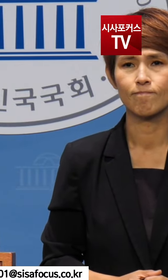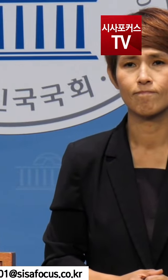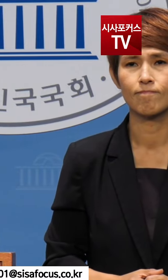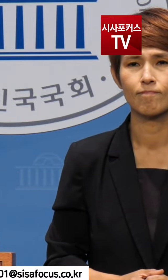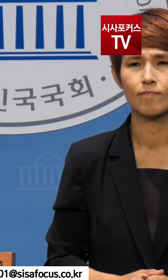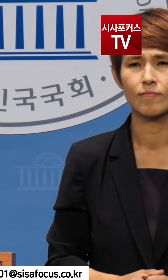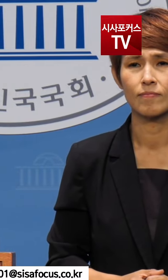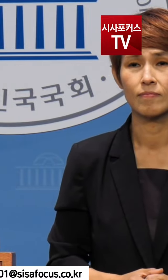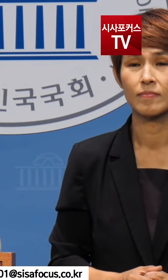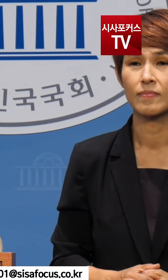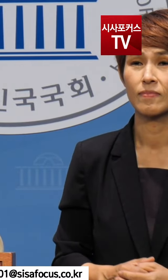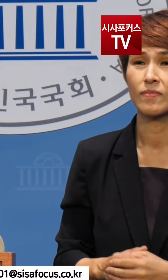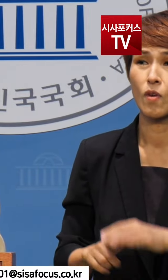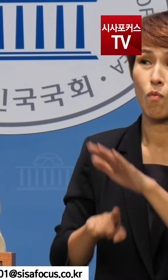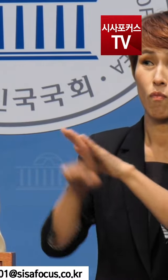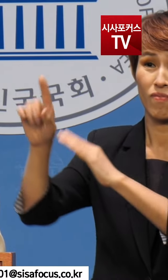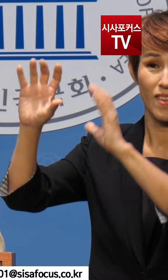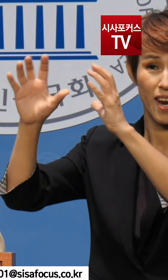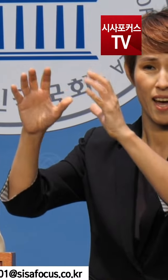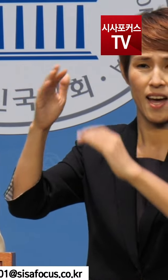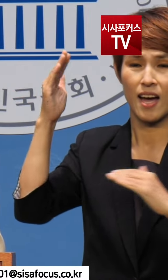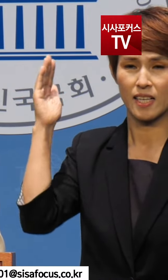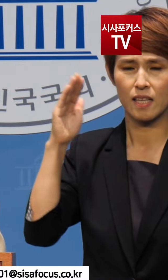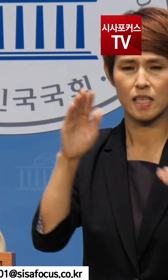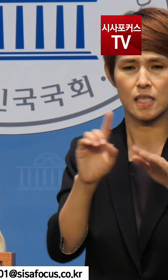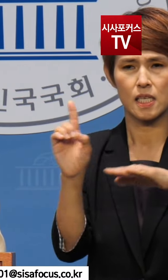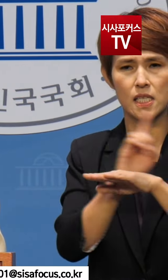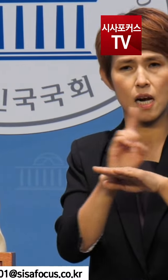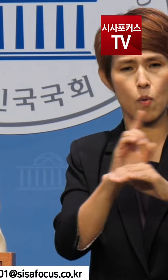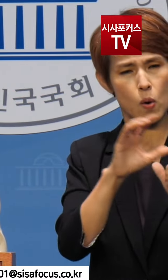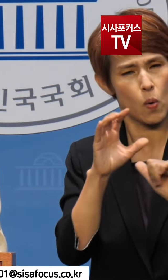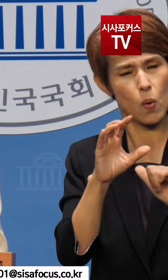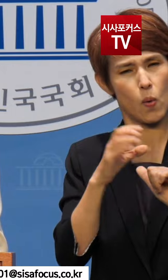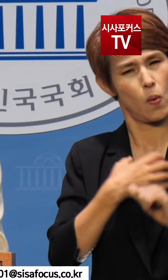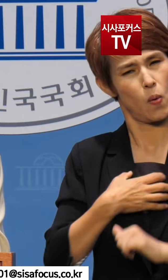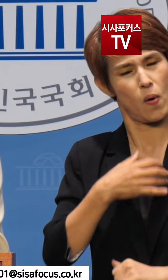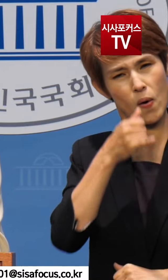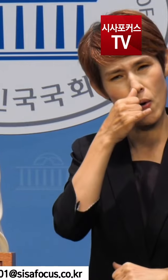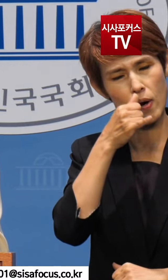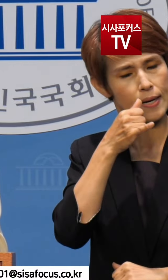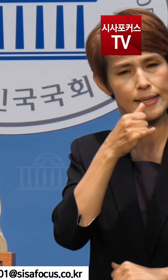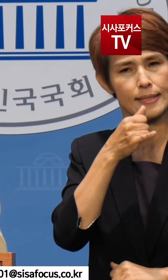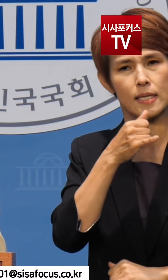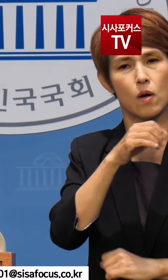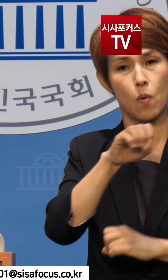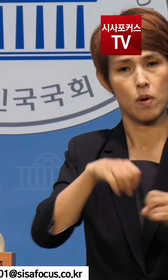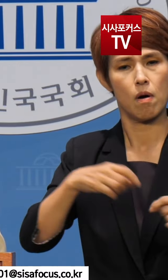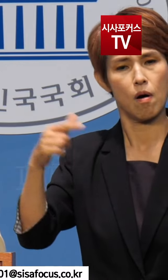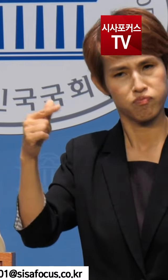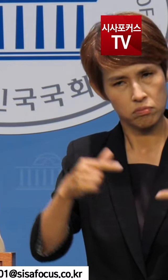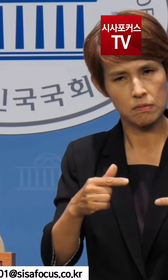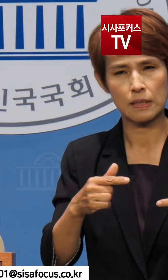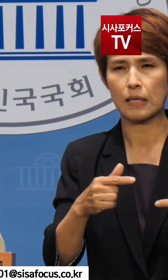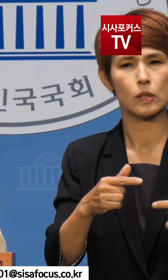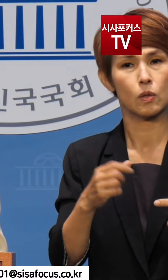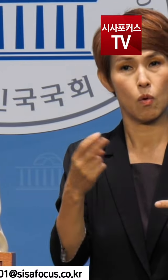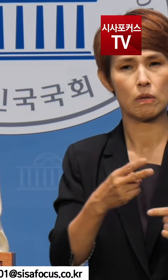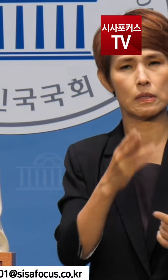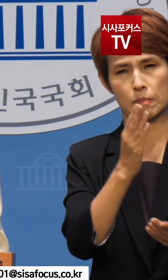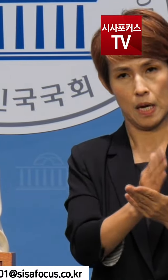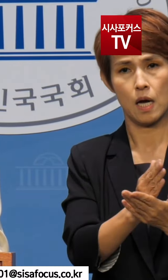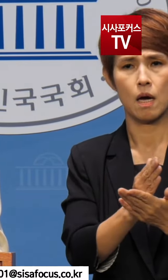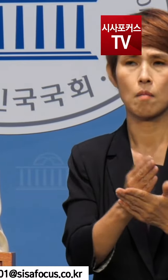현재 선진국들은 학생들이 디지털 활용에 대한 우려가 많아 오히려 최소화하거나 아예 금지하는 곳도 늘어나고 있습니다.